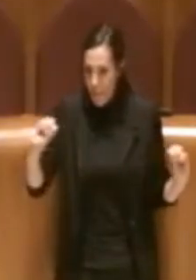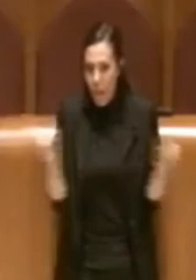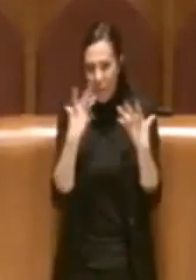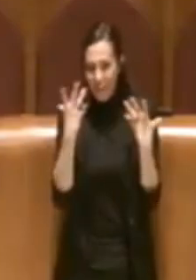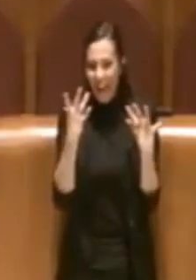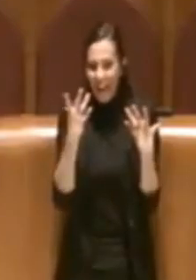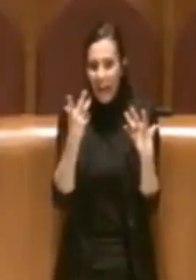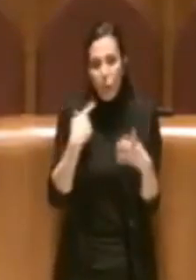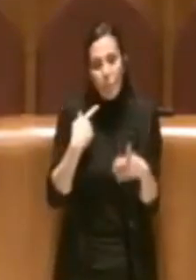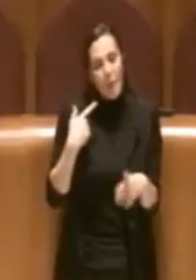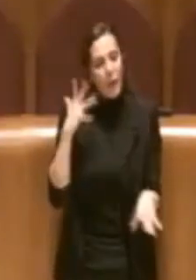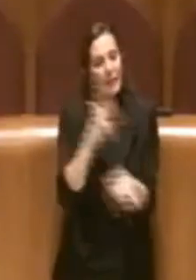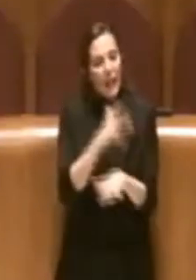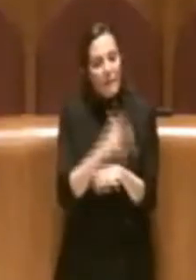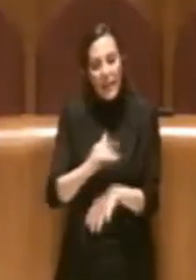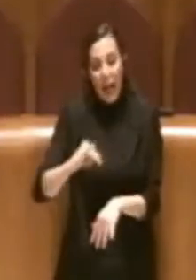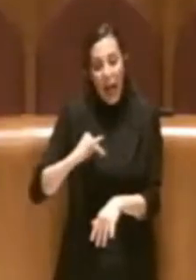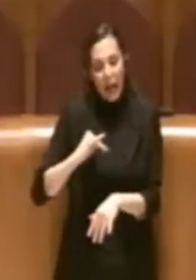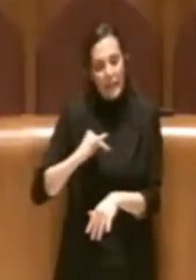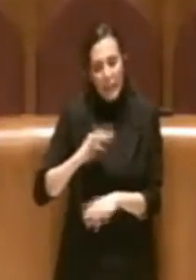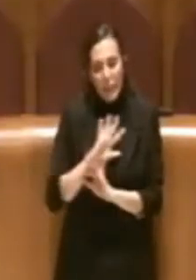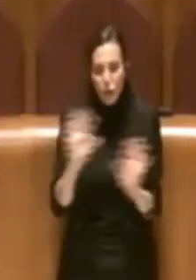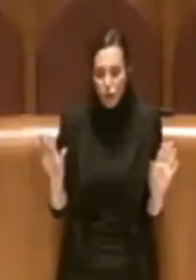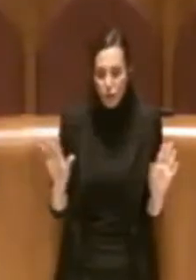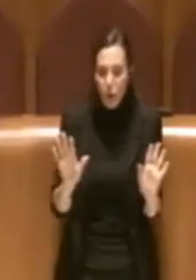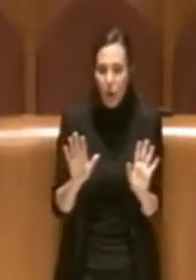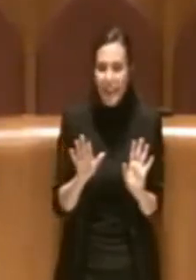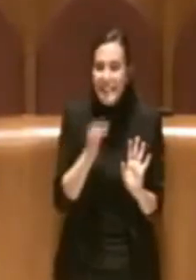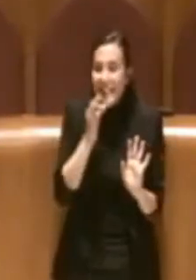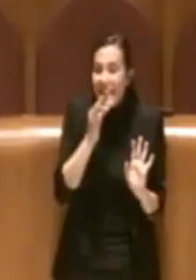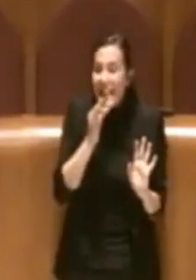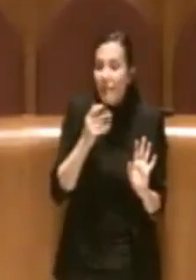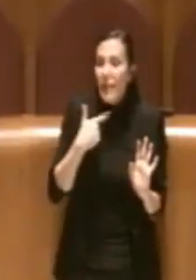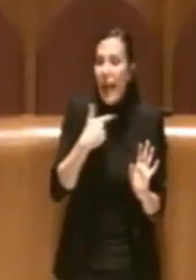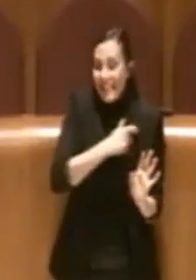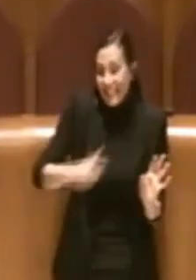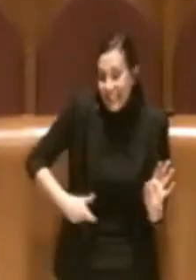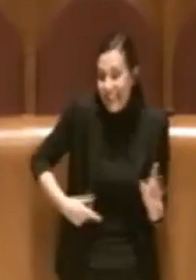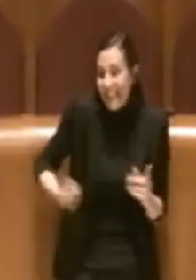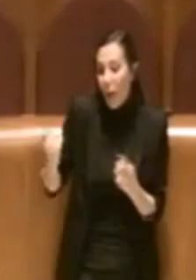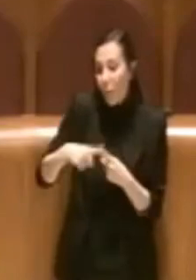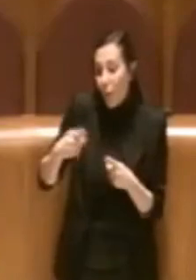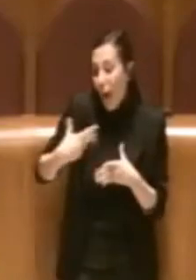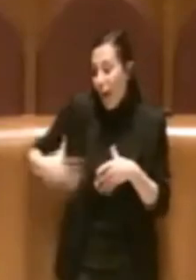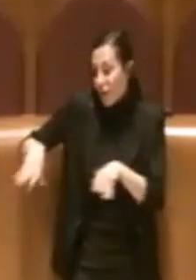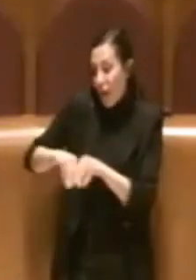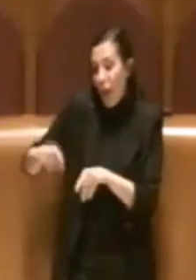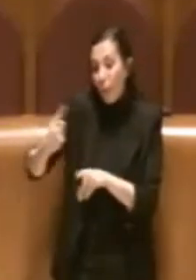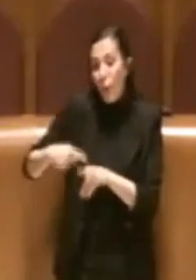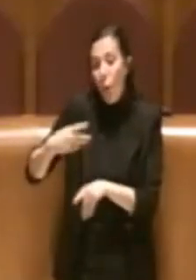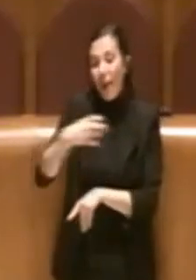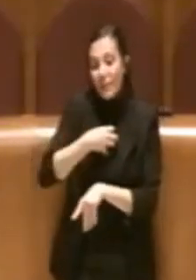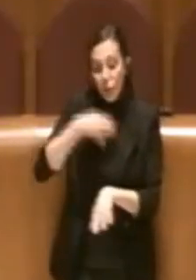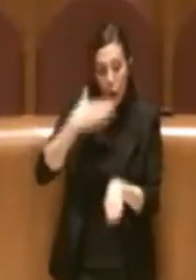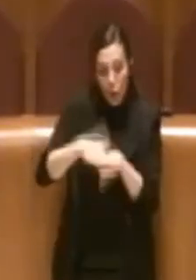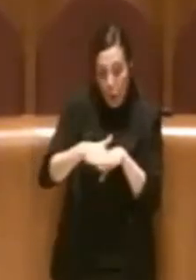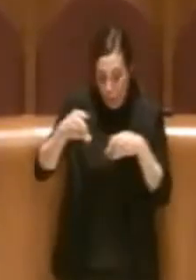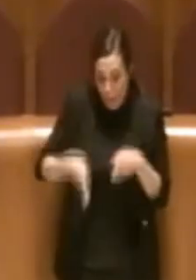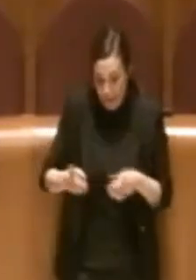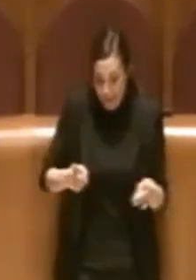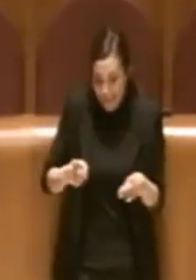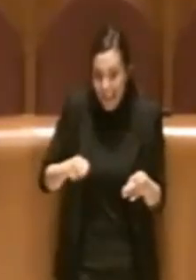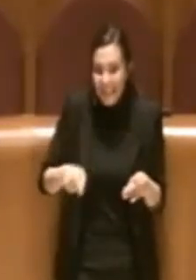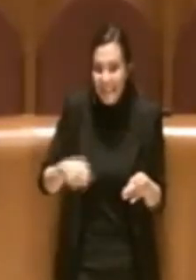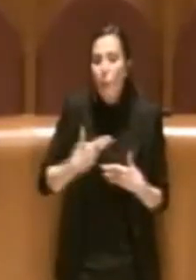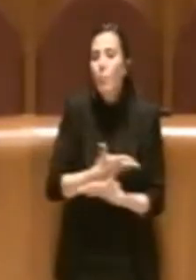intervenire in anticipo, quindi chiedere alla sindaca e alla giunta, appunto all'assessore di competenza, di lavorare affinché vengano pubblicati sul sito